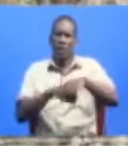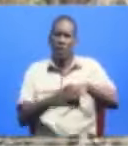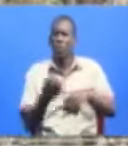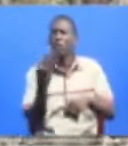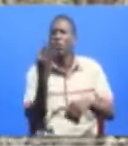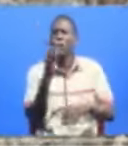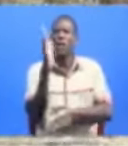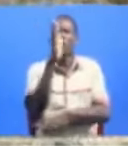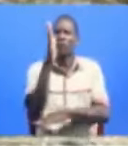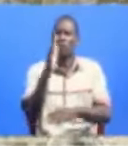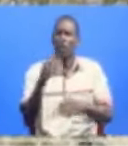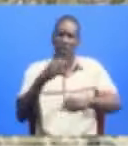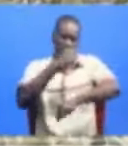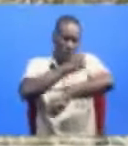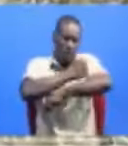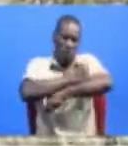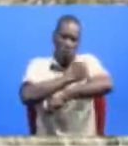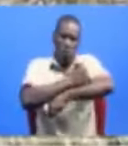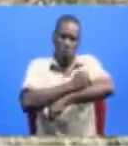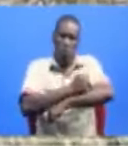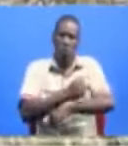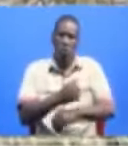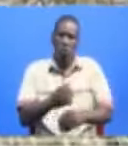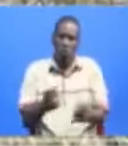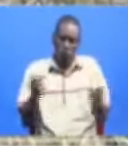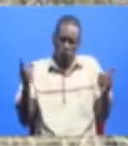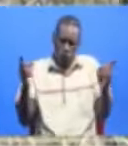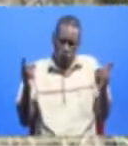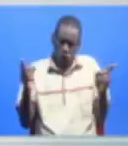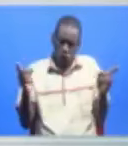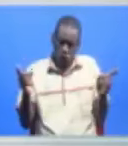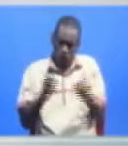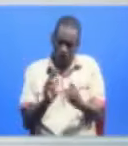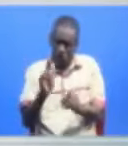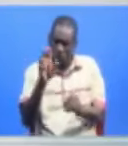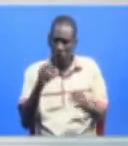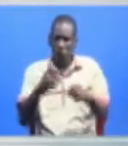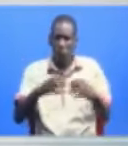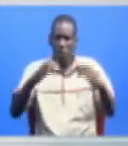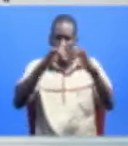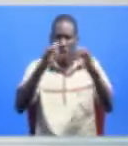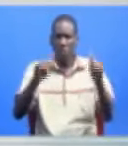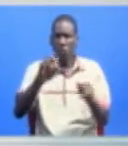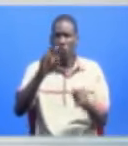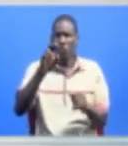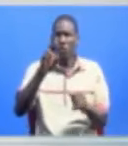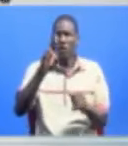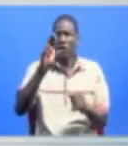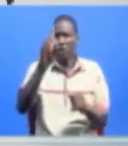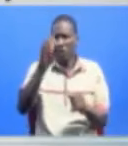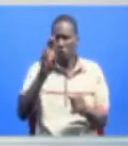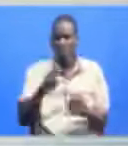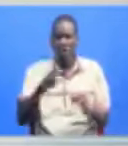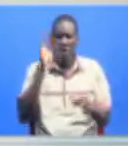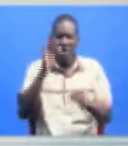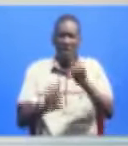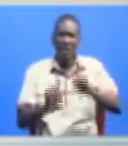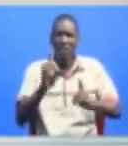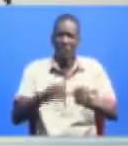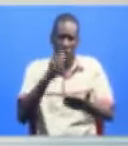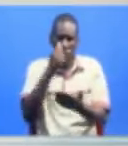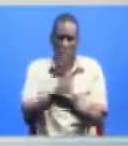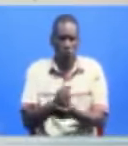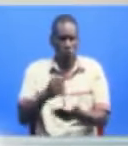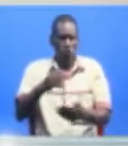licha shule hiyo kuwa chini ya nusu kilomita kutoka kambi ya RDU. Walijoma ofisi, najua store ilikuwa imeshikana na